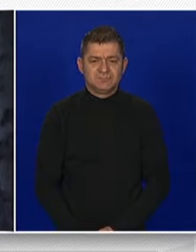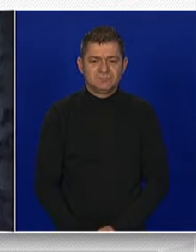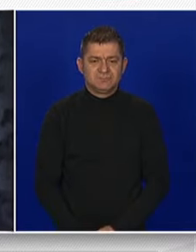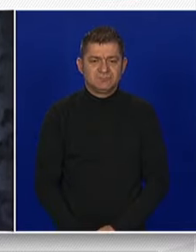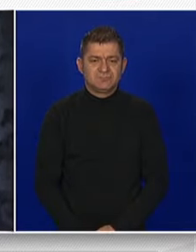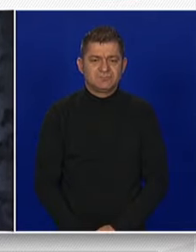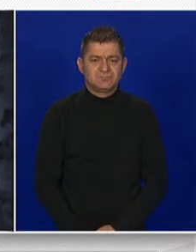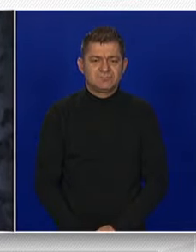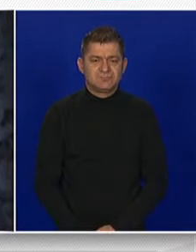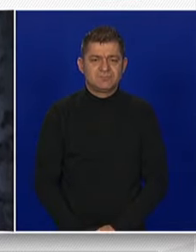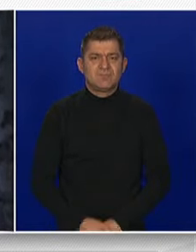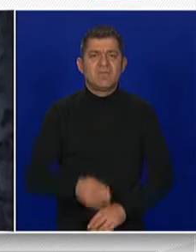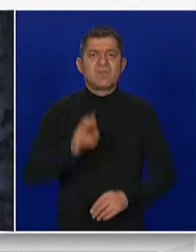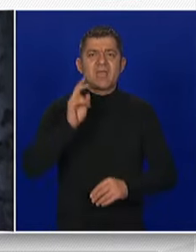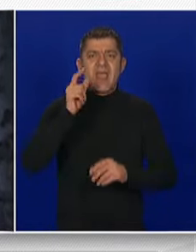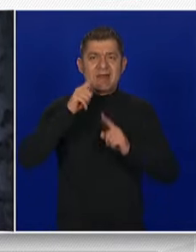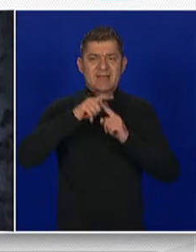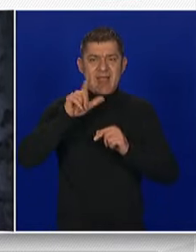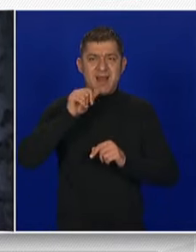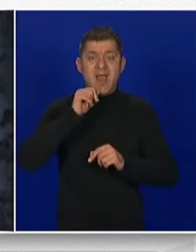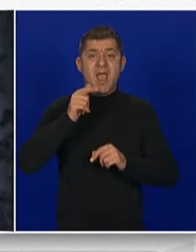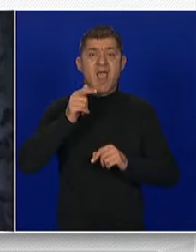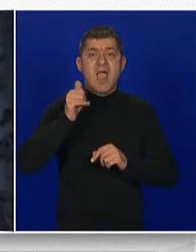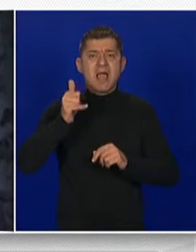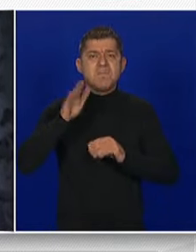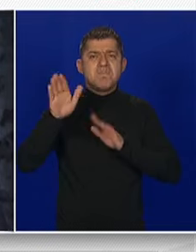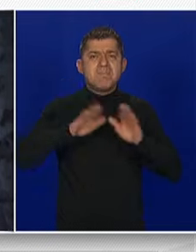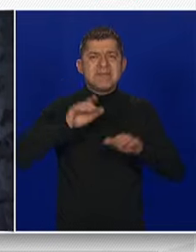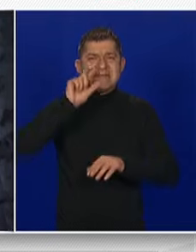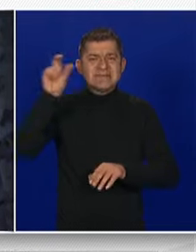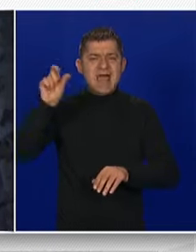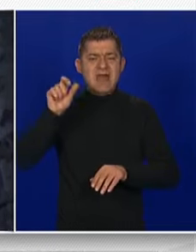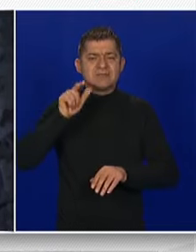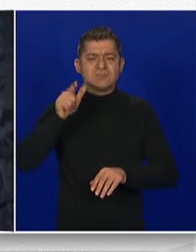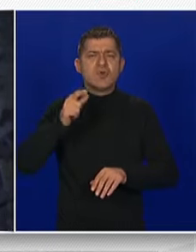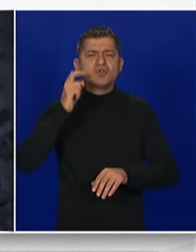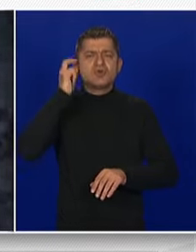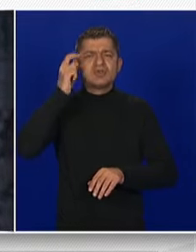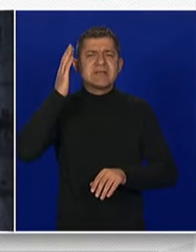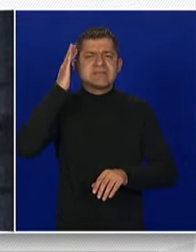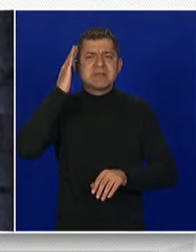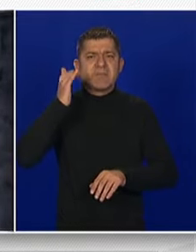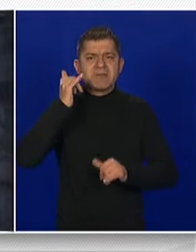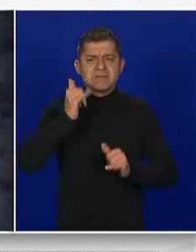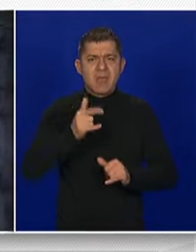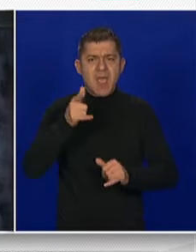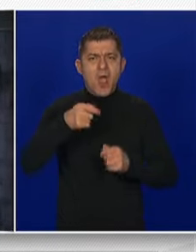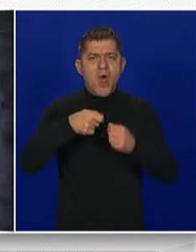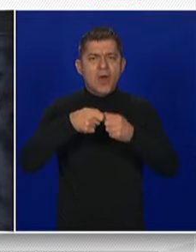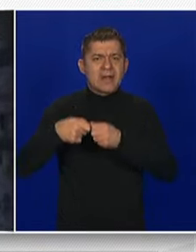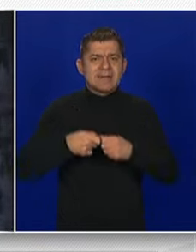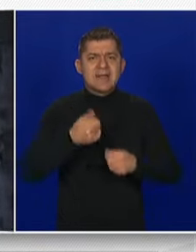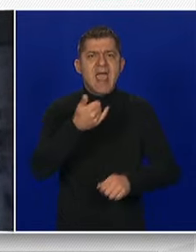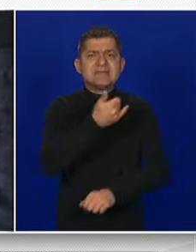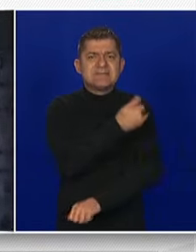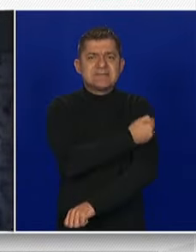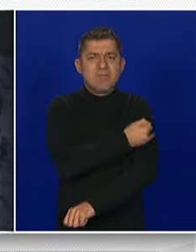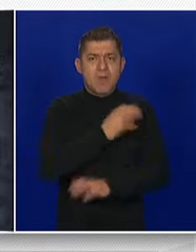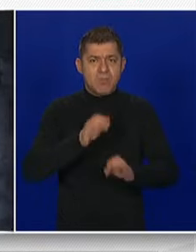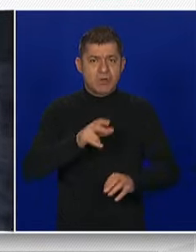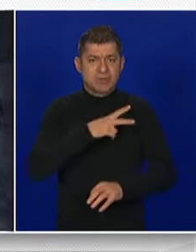Leona Šiljeg, RTL. Ministarstvo provodi anketu u ustanovama socijalne skrbi kako bi organizirali cijepljenje. Konkretno za